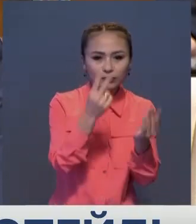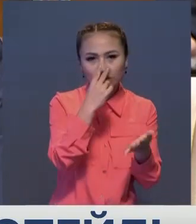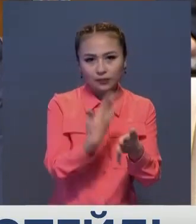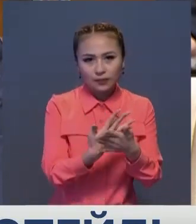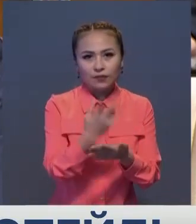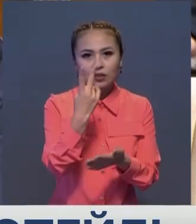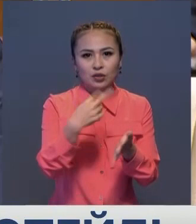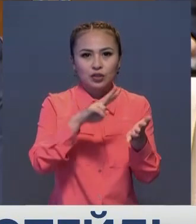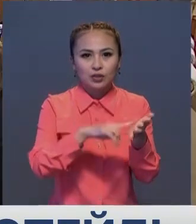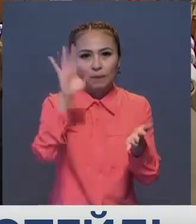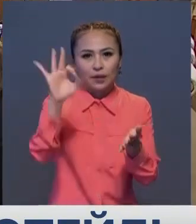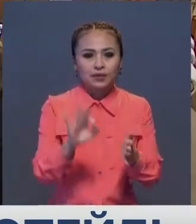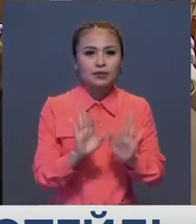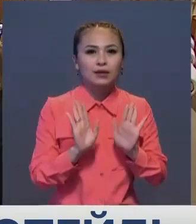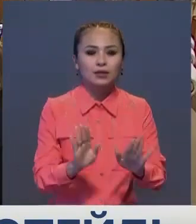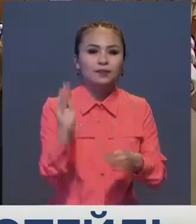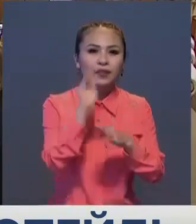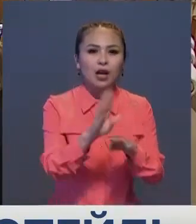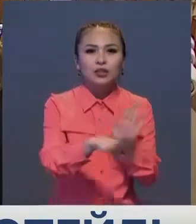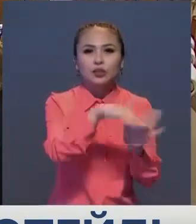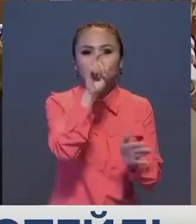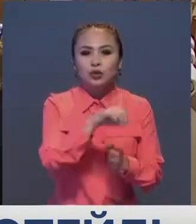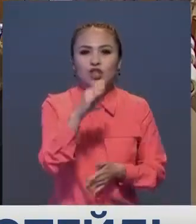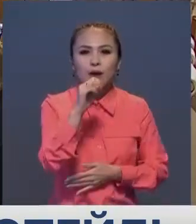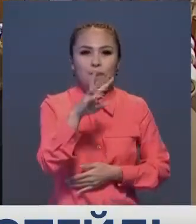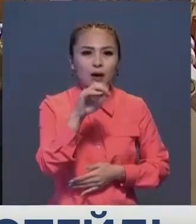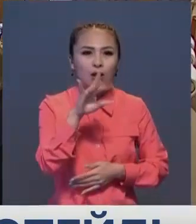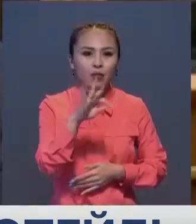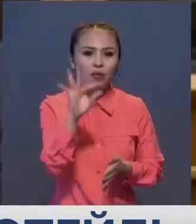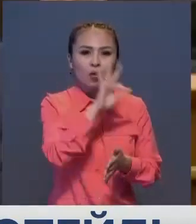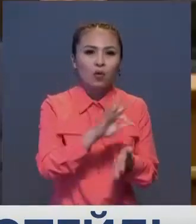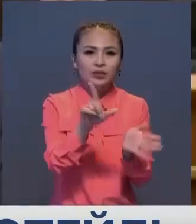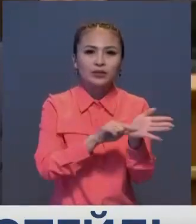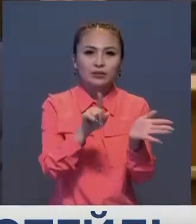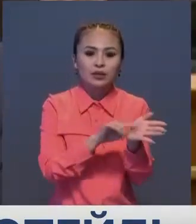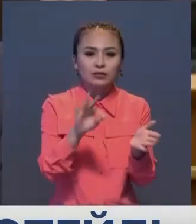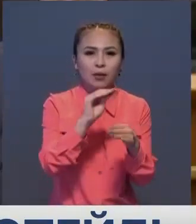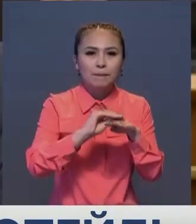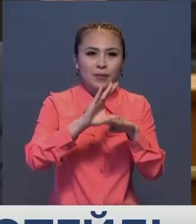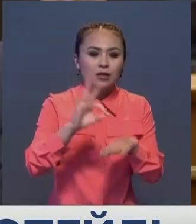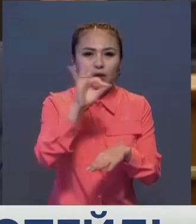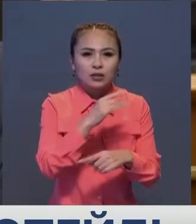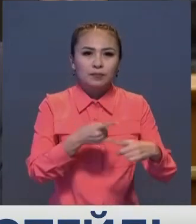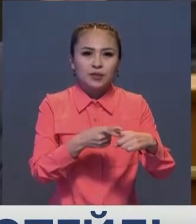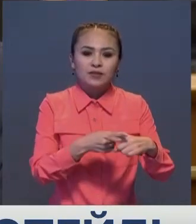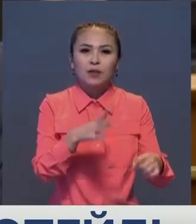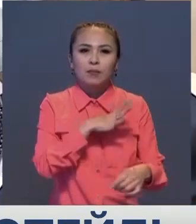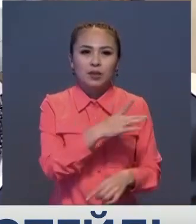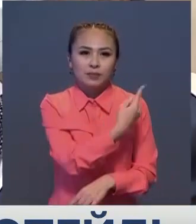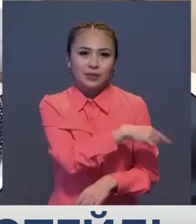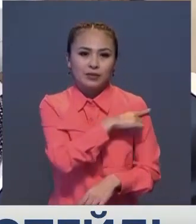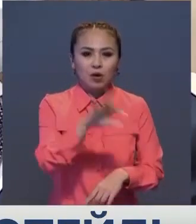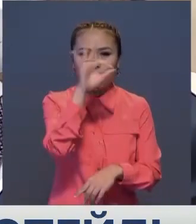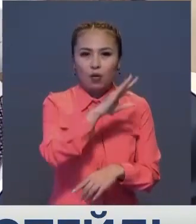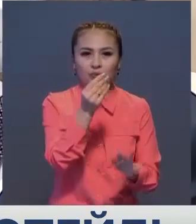көрсеткіштің 27% ғана. Депутат Аманжан Жамалов зейнетақы қорындағы жинақтың артылған бөлігін медициналық қызмет алуға жұмсау